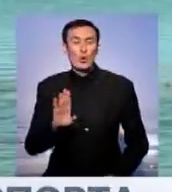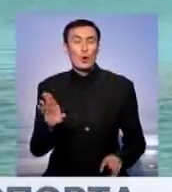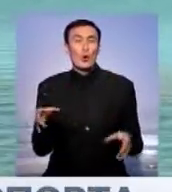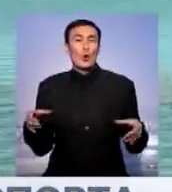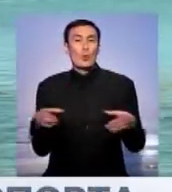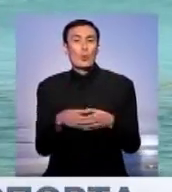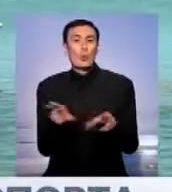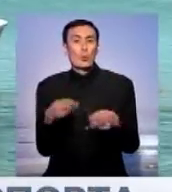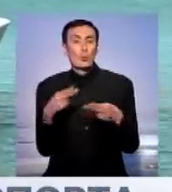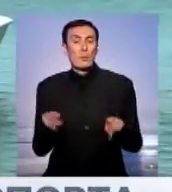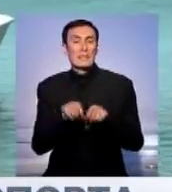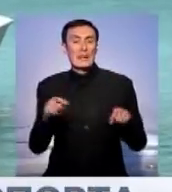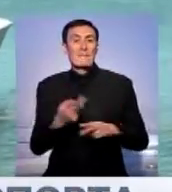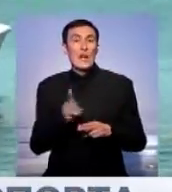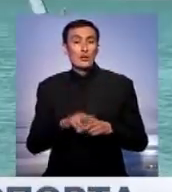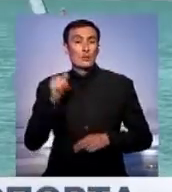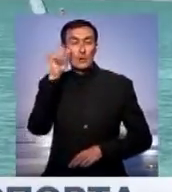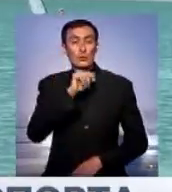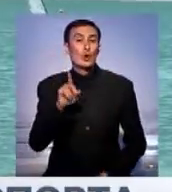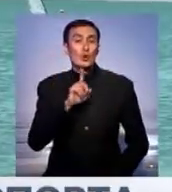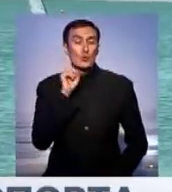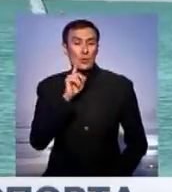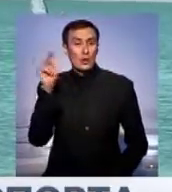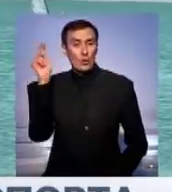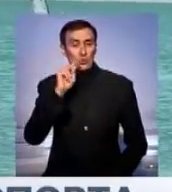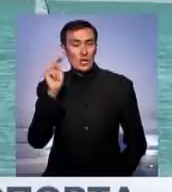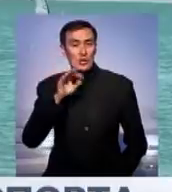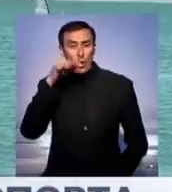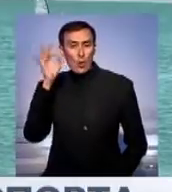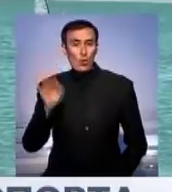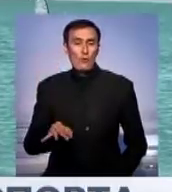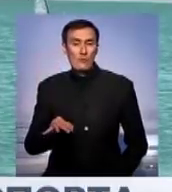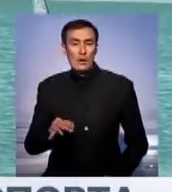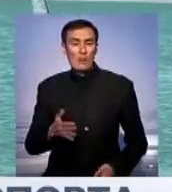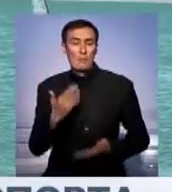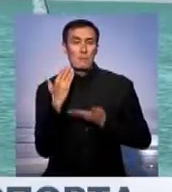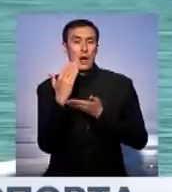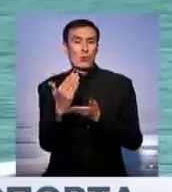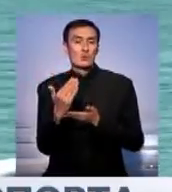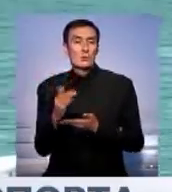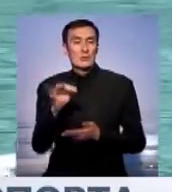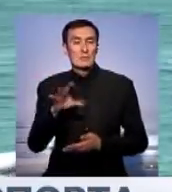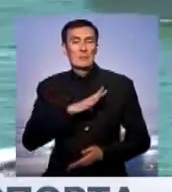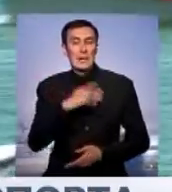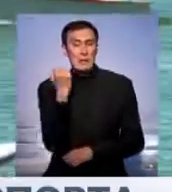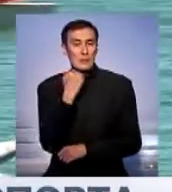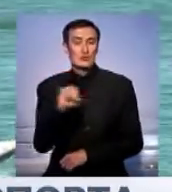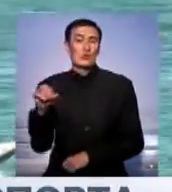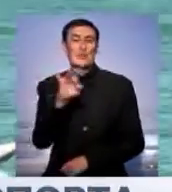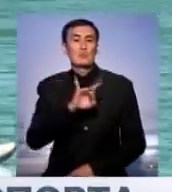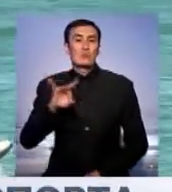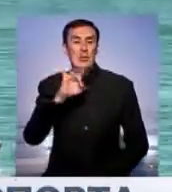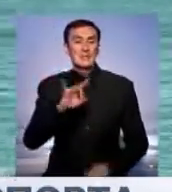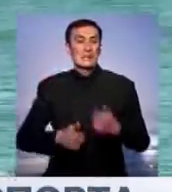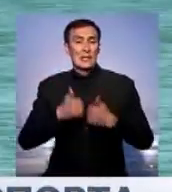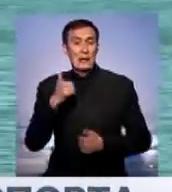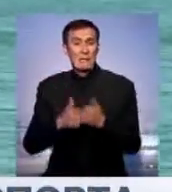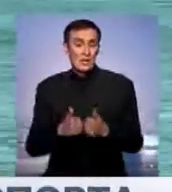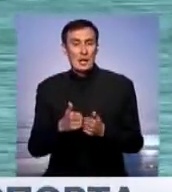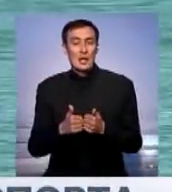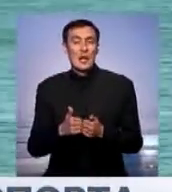клуб открылся только в этом году, юниоры научились ловко ходить под парусом и успели стать призерами республиканских